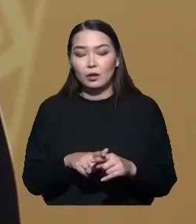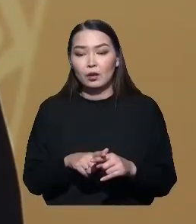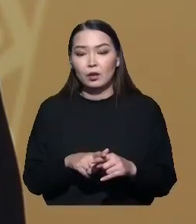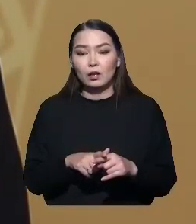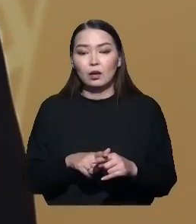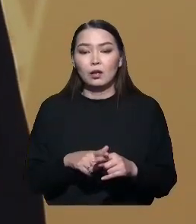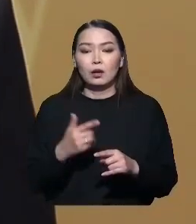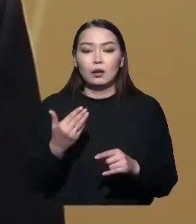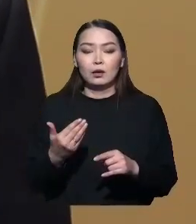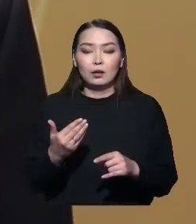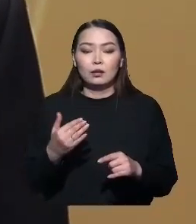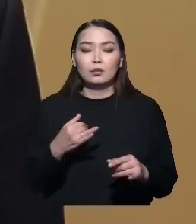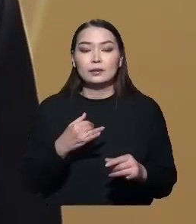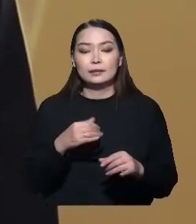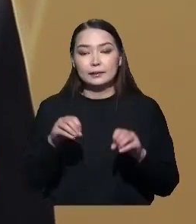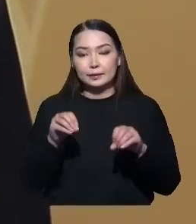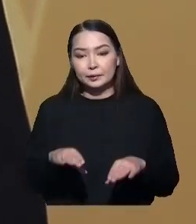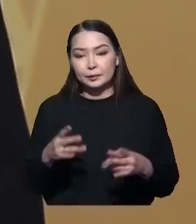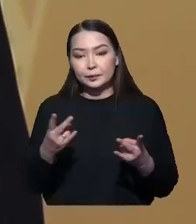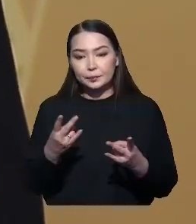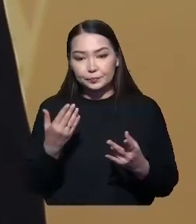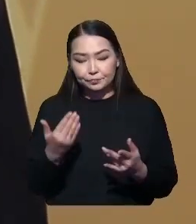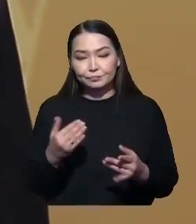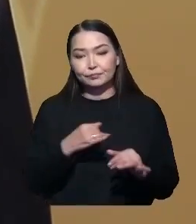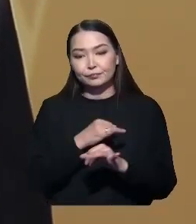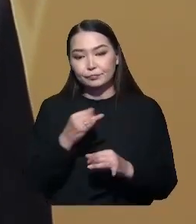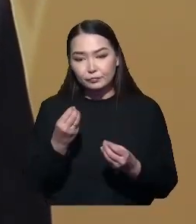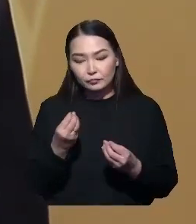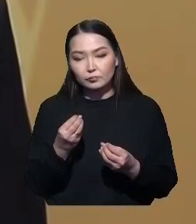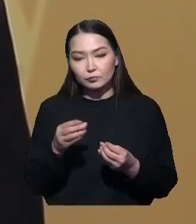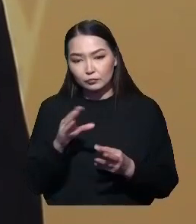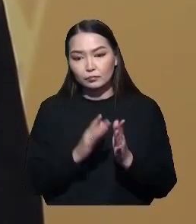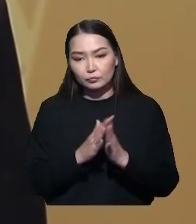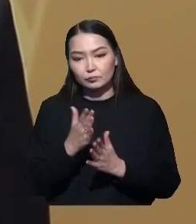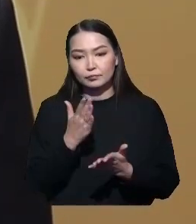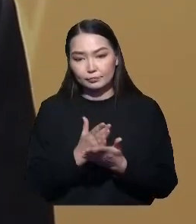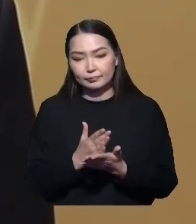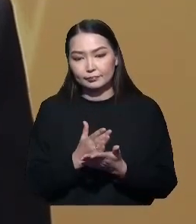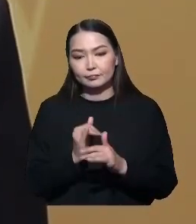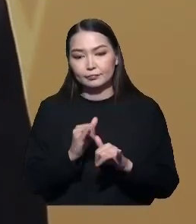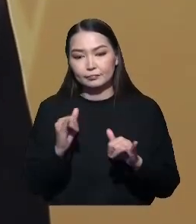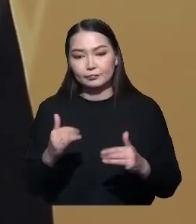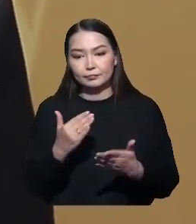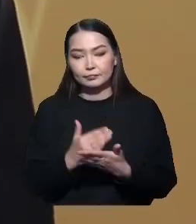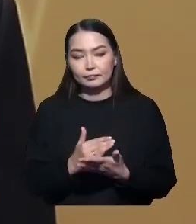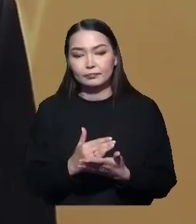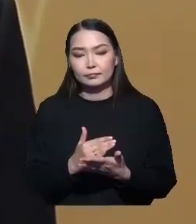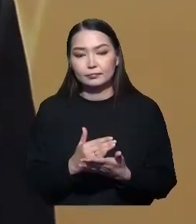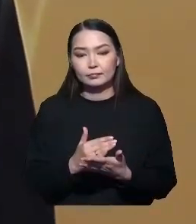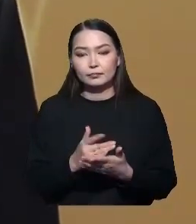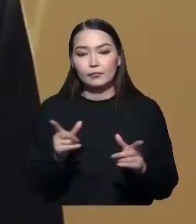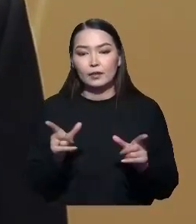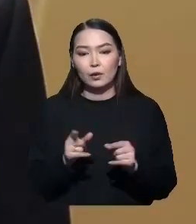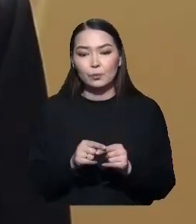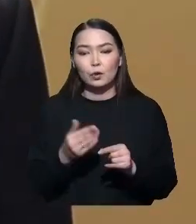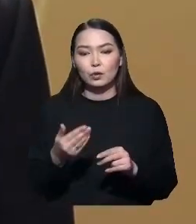теріс ағымдарға тыйым салыну керек. Сосын мына ұрулық жіктерге біз бөлініп баратырмыз. Бұл бір ірің болып баратыр. Ұруларға бөліну. Біз ұлттық намыс емес,